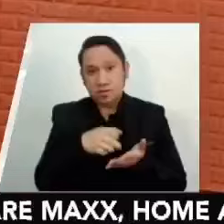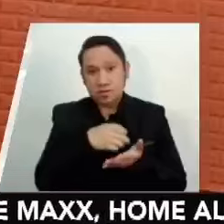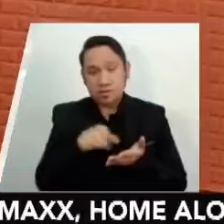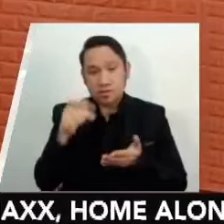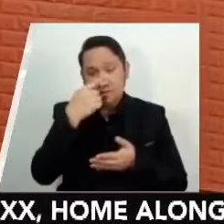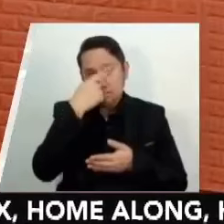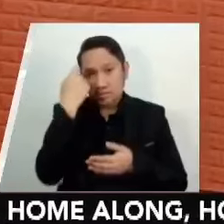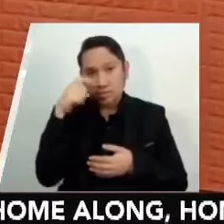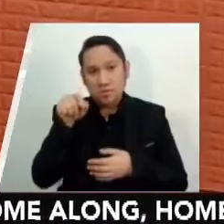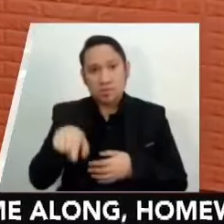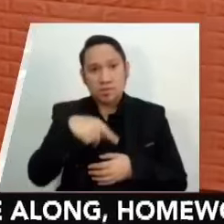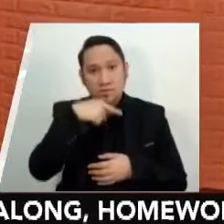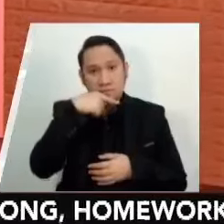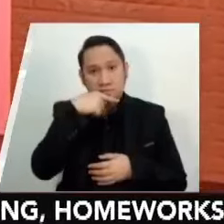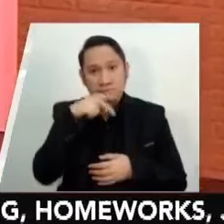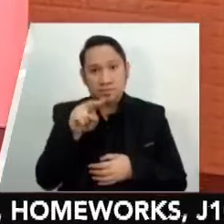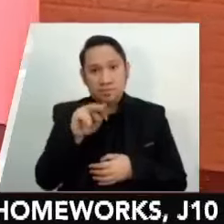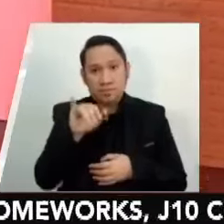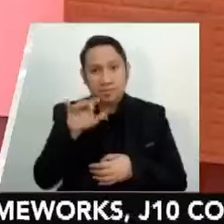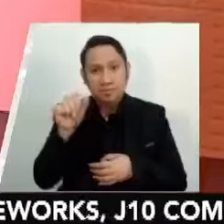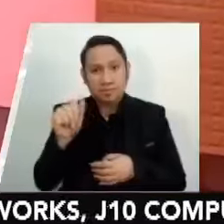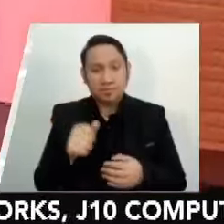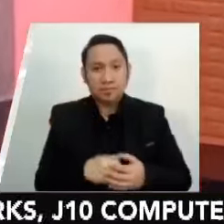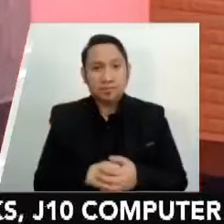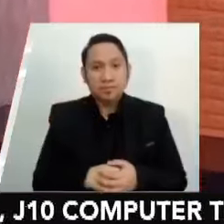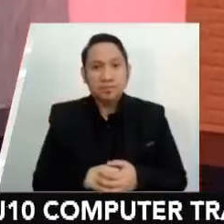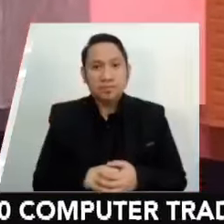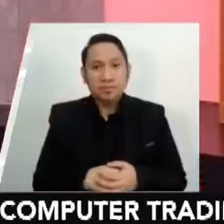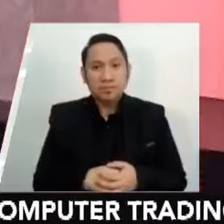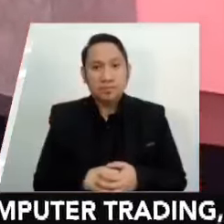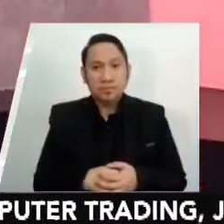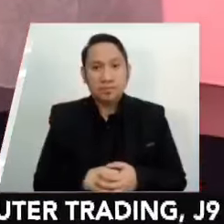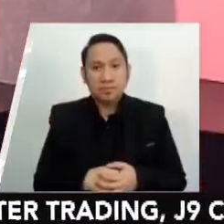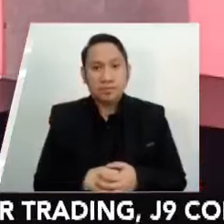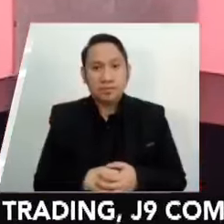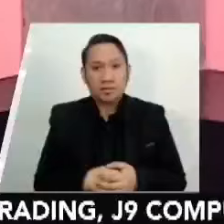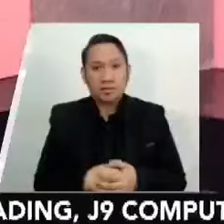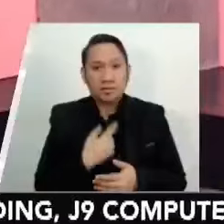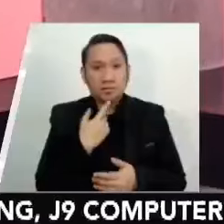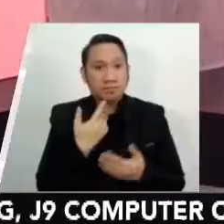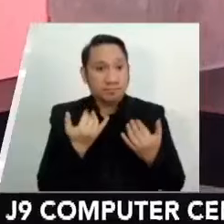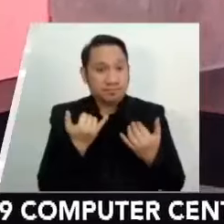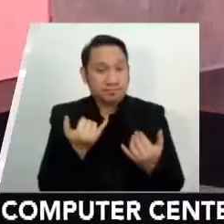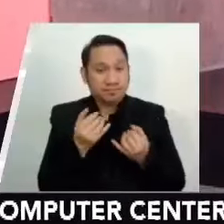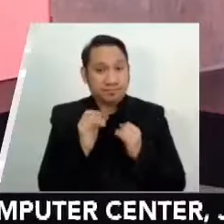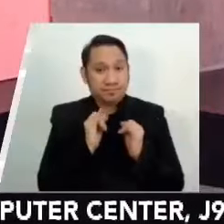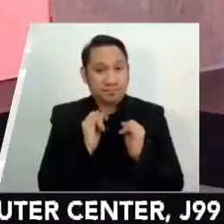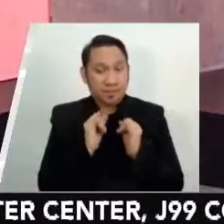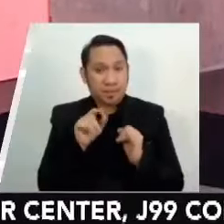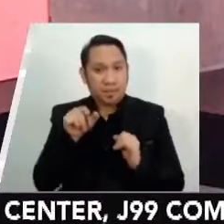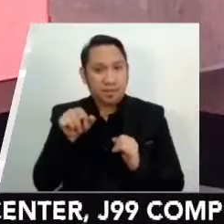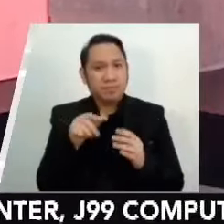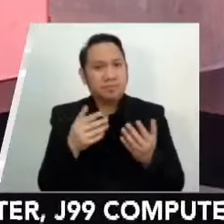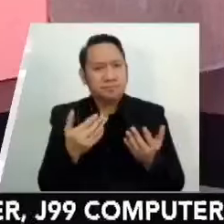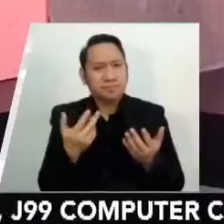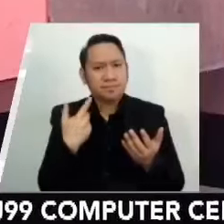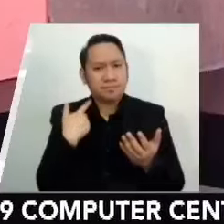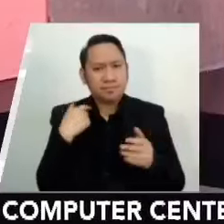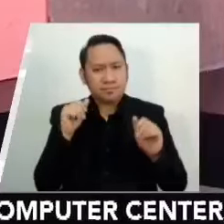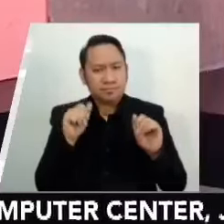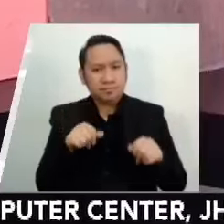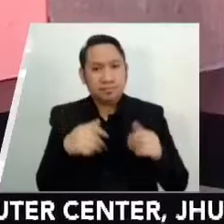Aquino International Airport. Ayon sa nakausap naming airline industry insider, posibleng maglaro ang dagdag singil sa